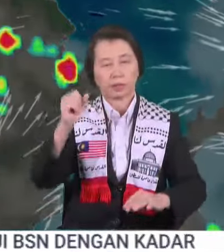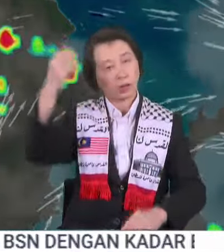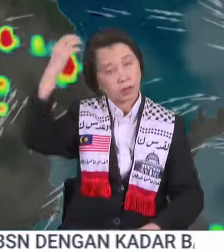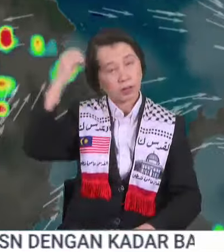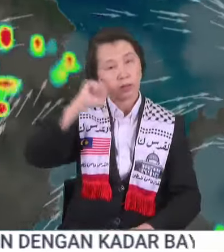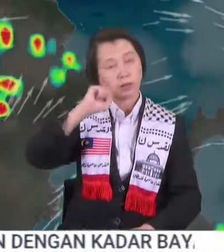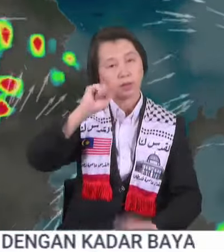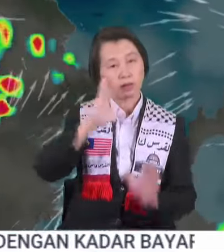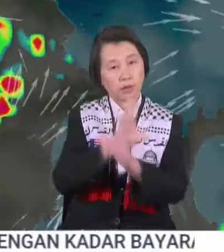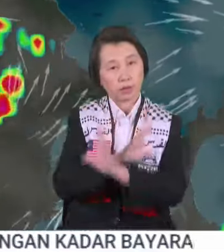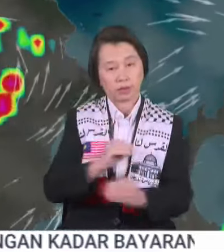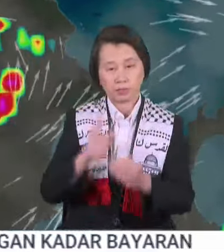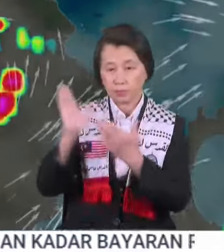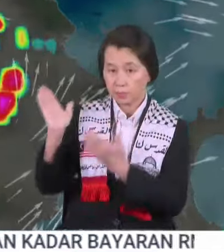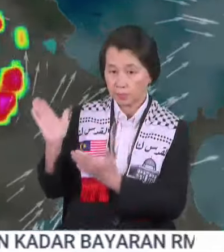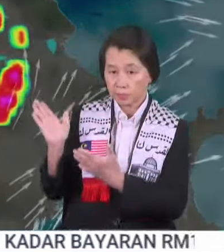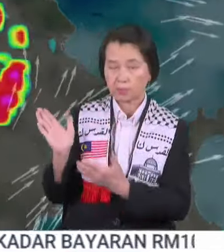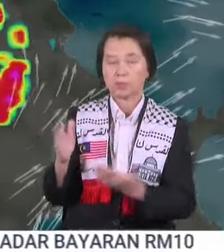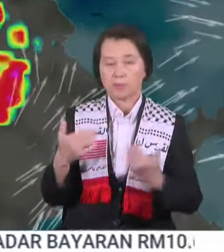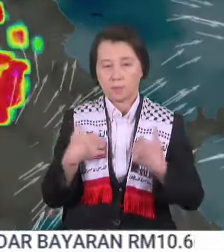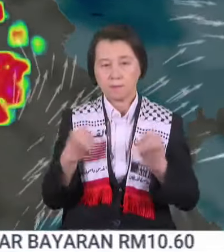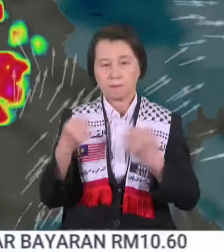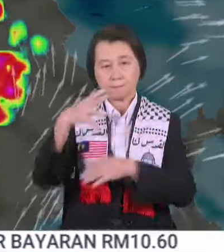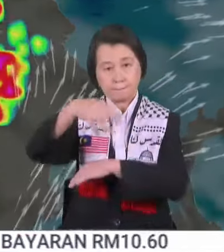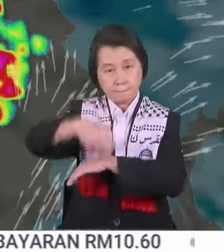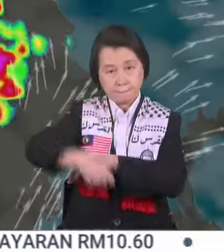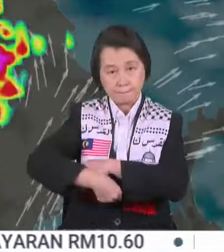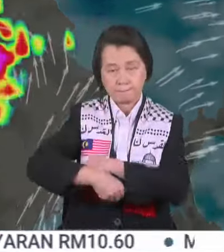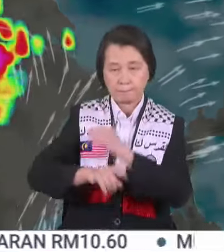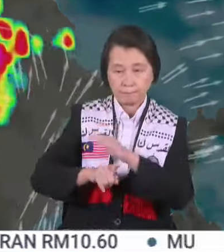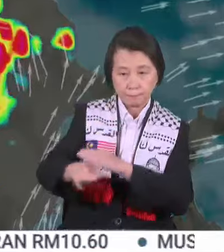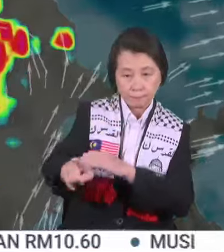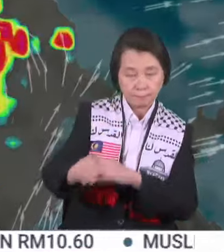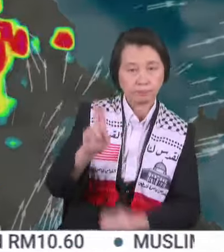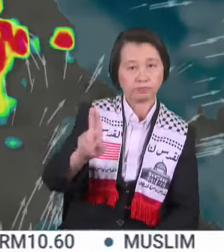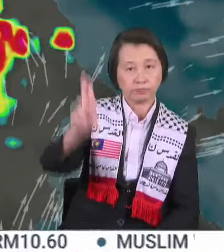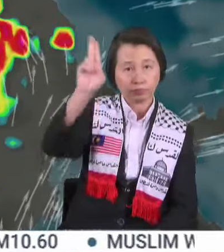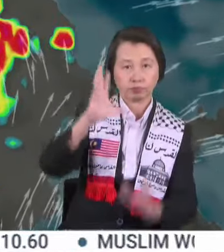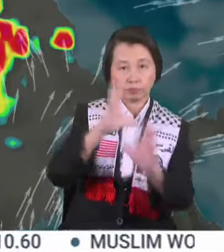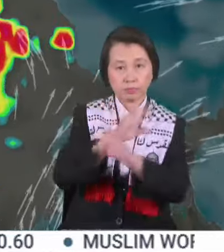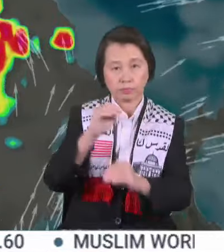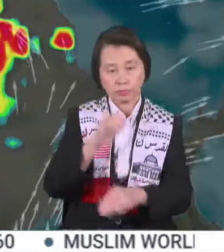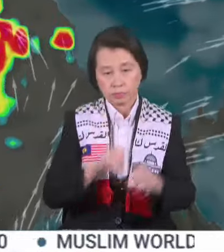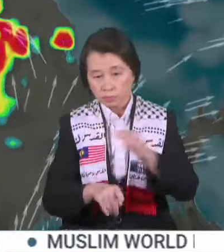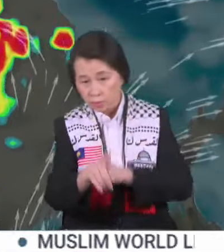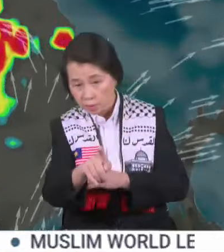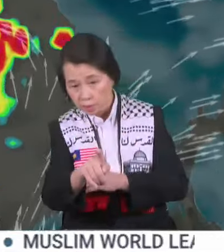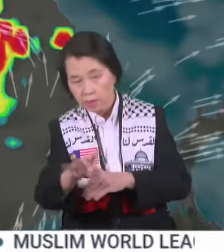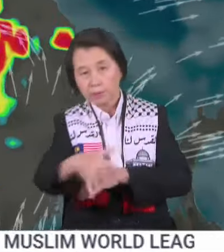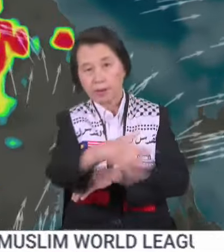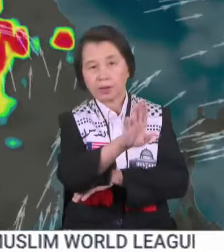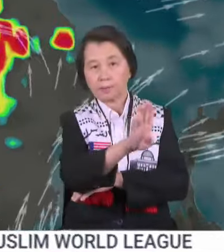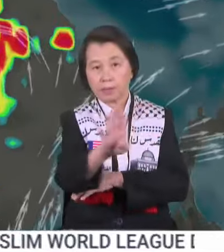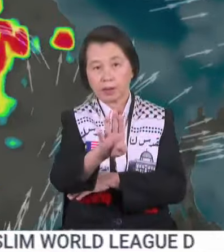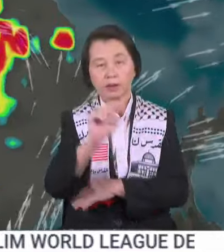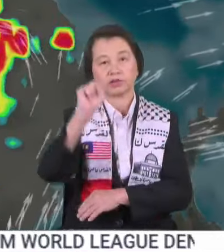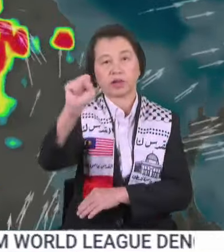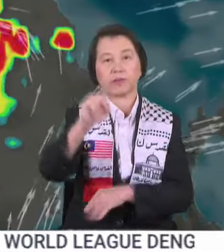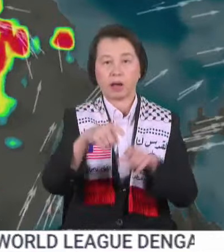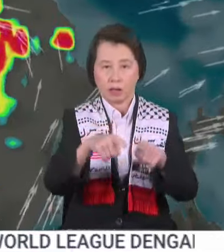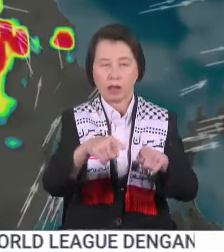pada sebelah malam nanti lebih tertumpu di bahagian pedalaman utara Sarawak dan juga pedalaman serta pantai barat Sabah